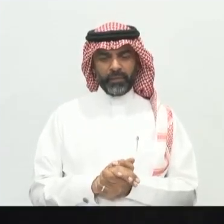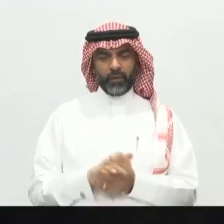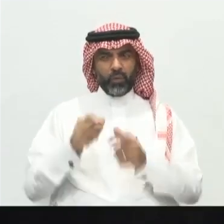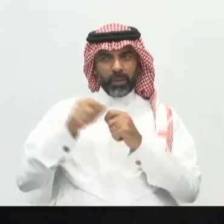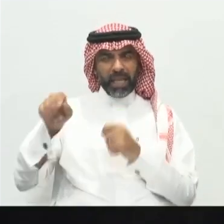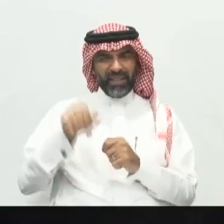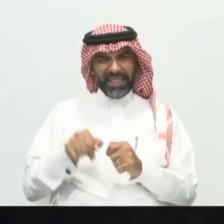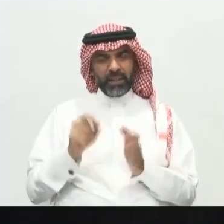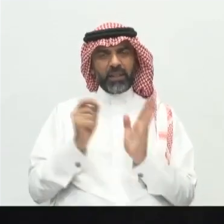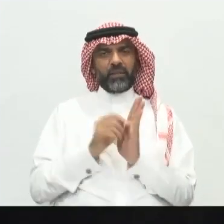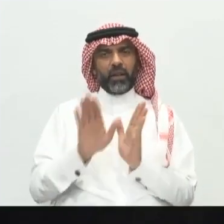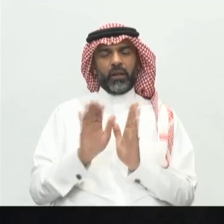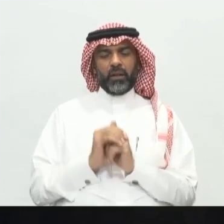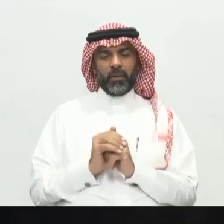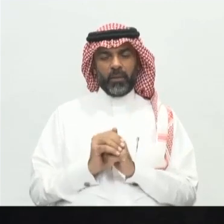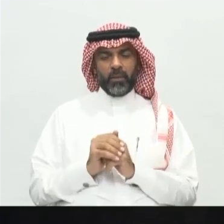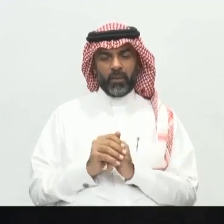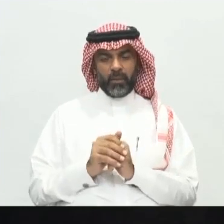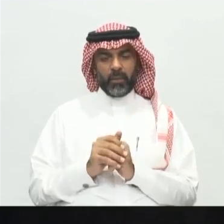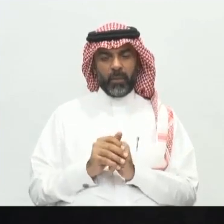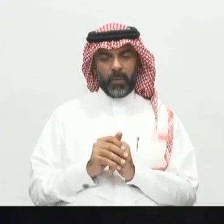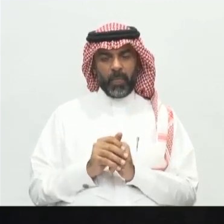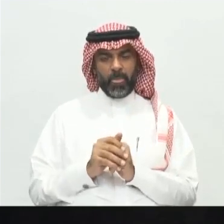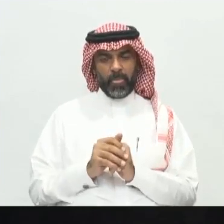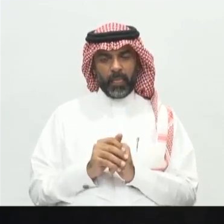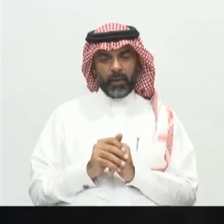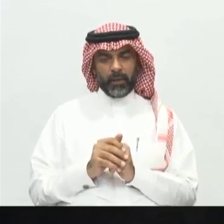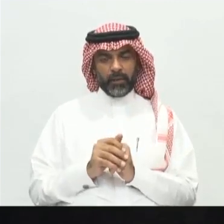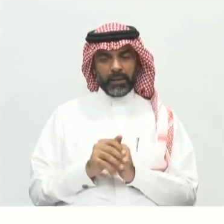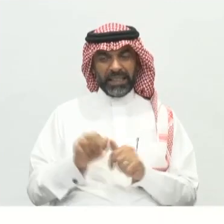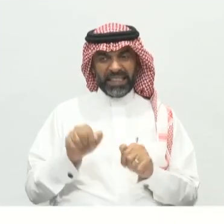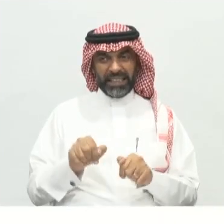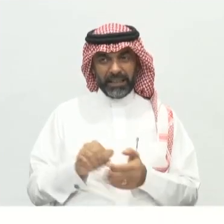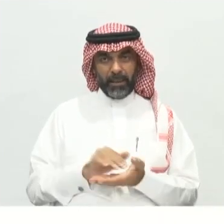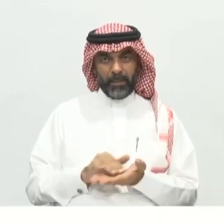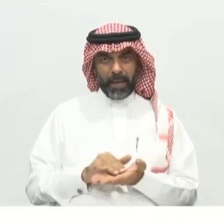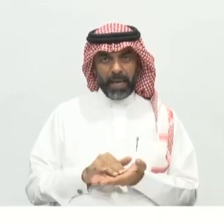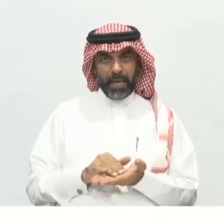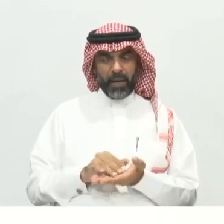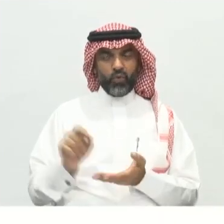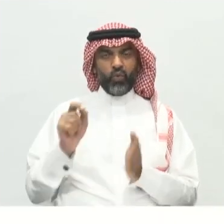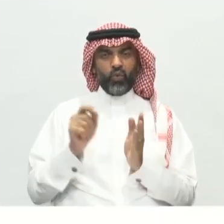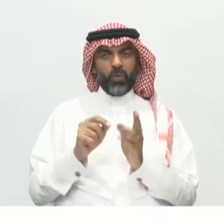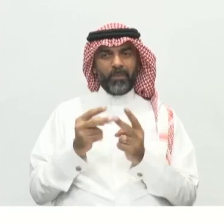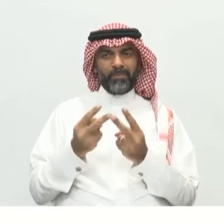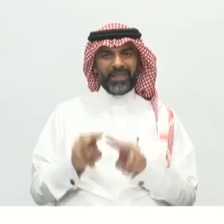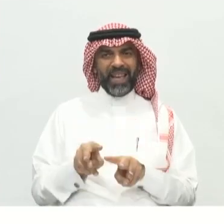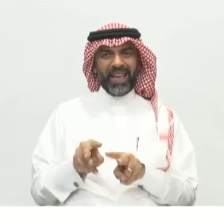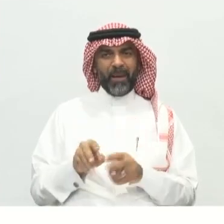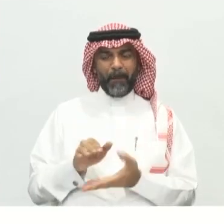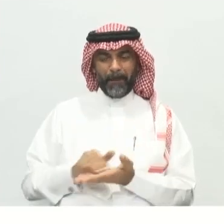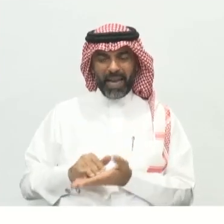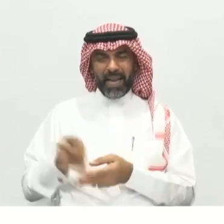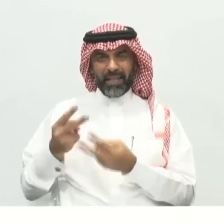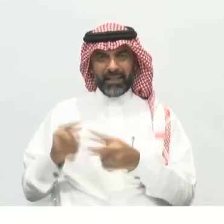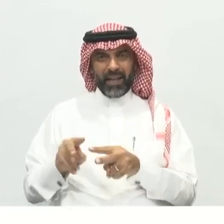دا نقطه الانطلاق حاليا اي متغير ممتاز ستت سوب نقطه الانطلاق التي ستكون هي نفسها